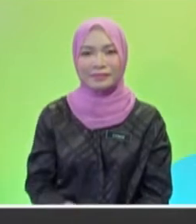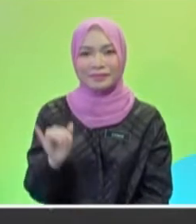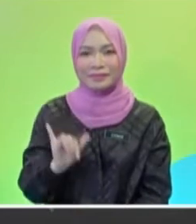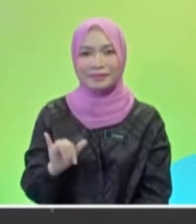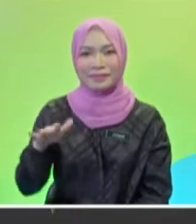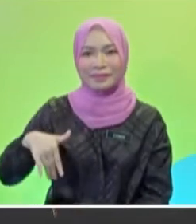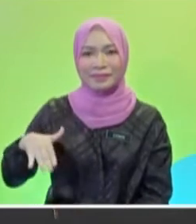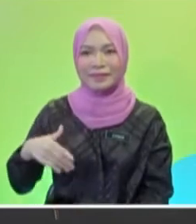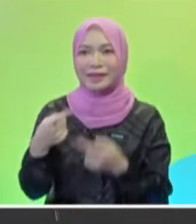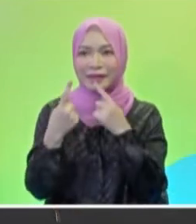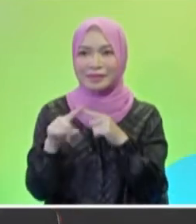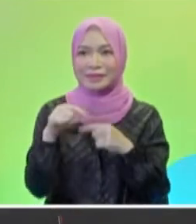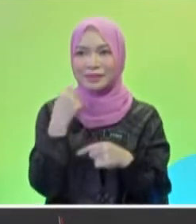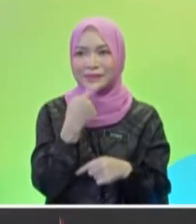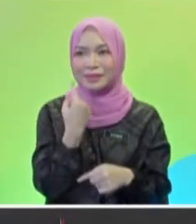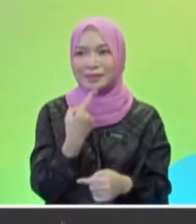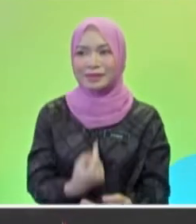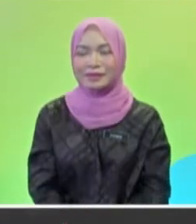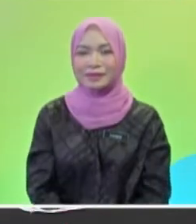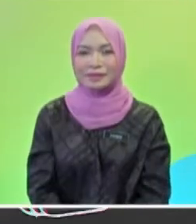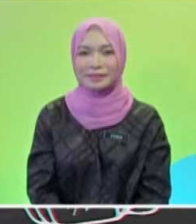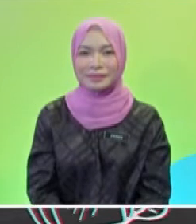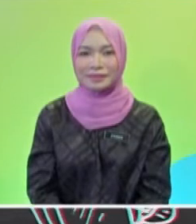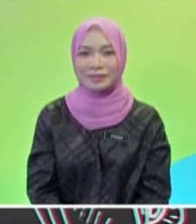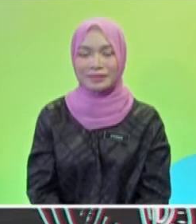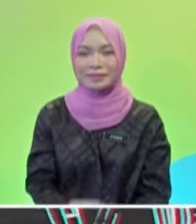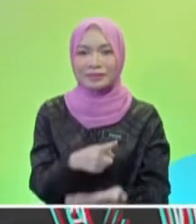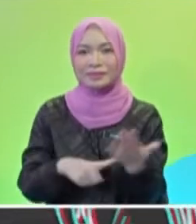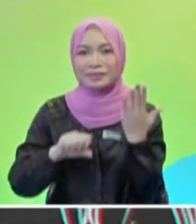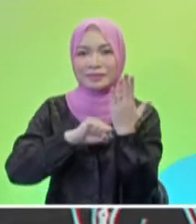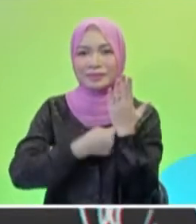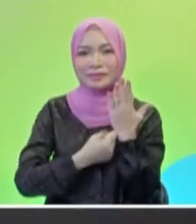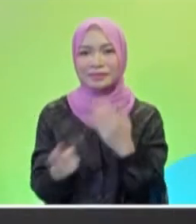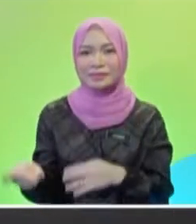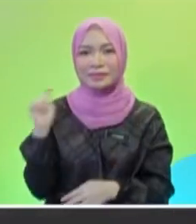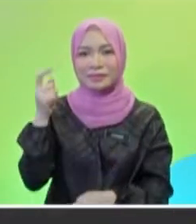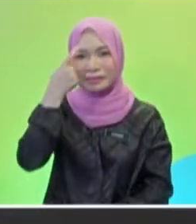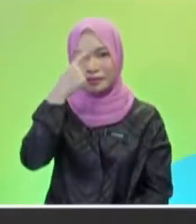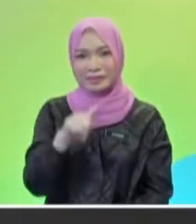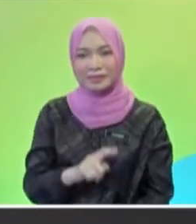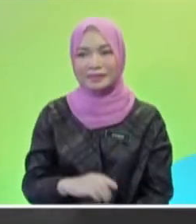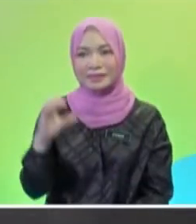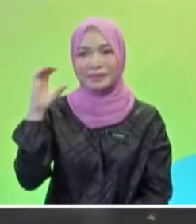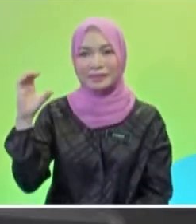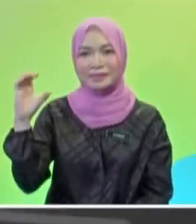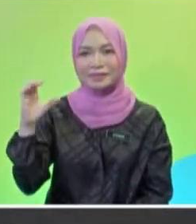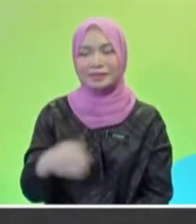jawab ayah boleh hai hapus semua tenaga untuk si